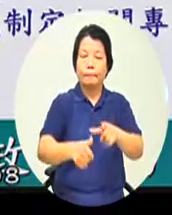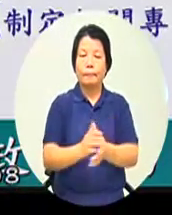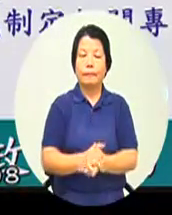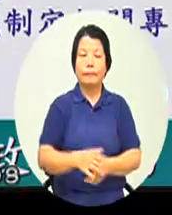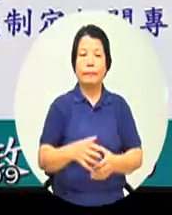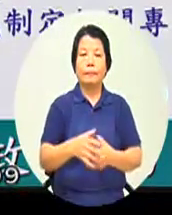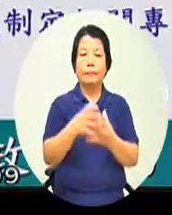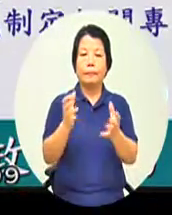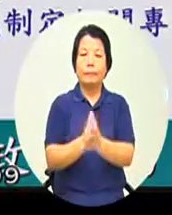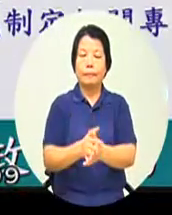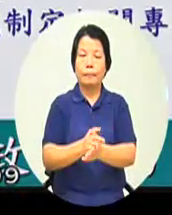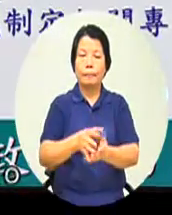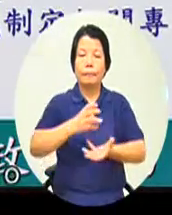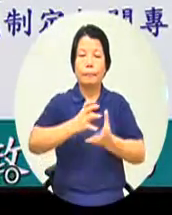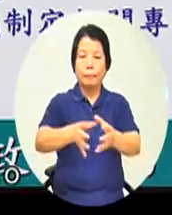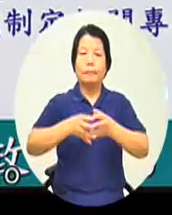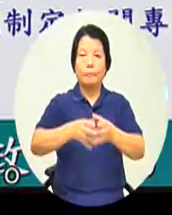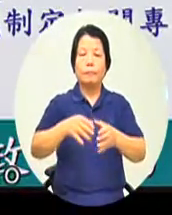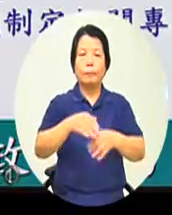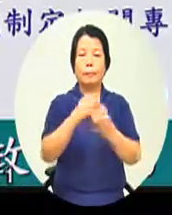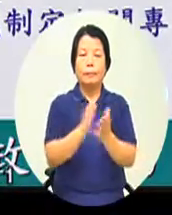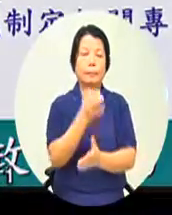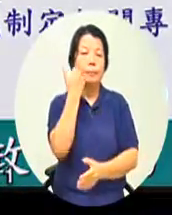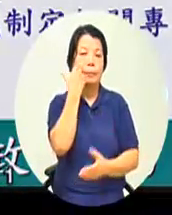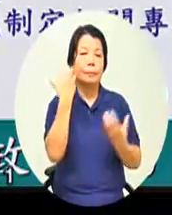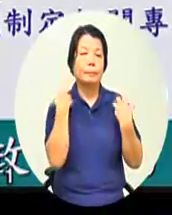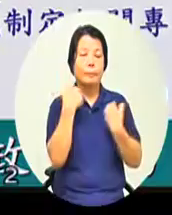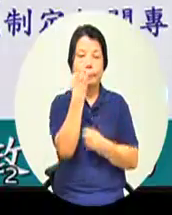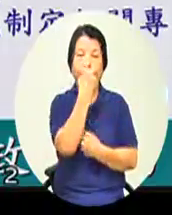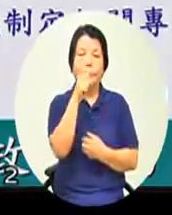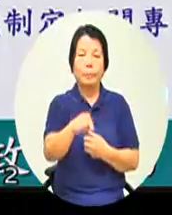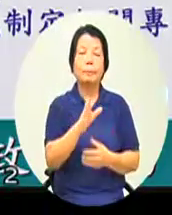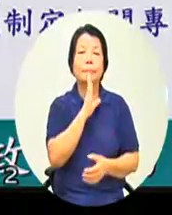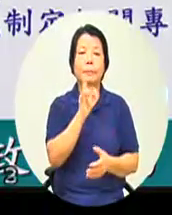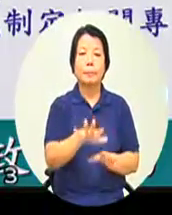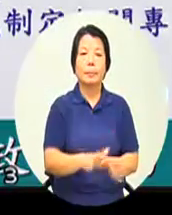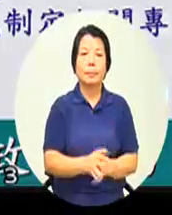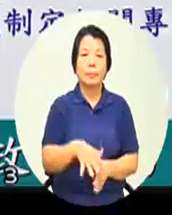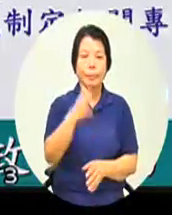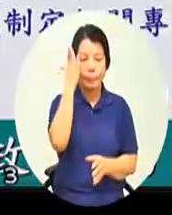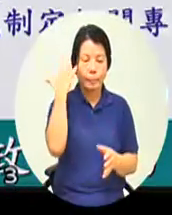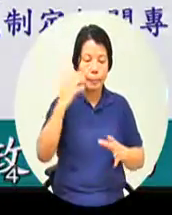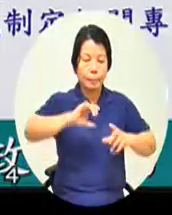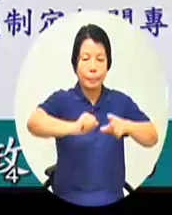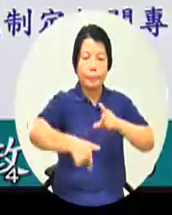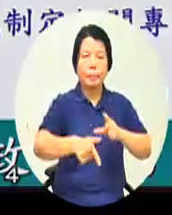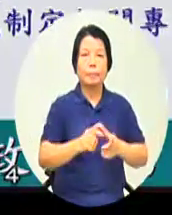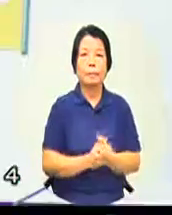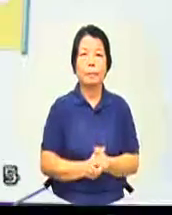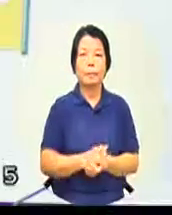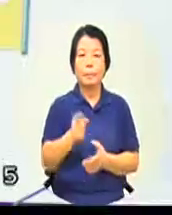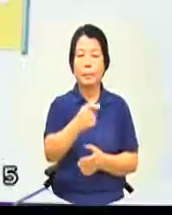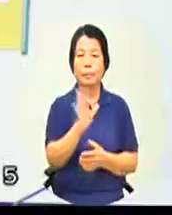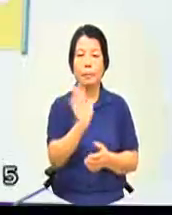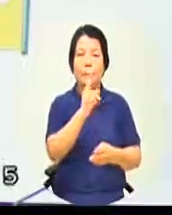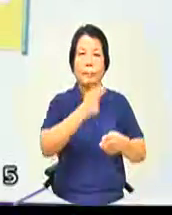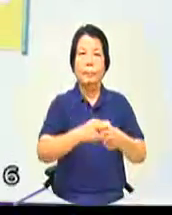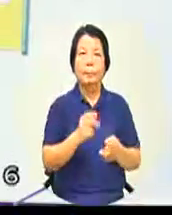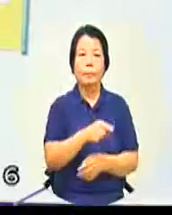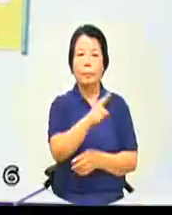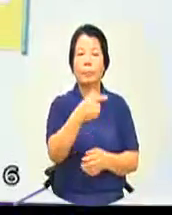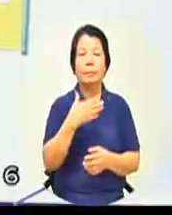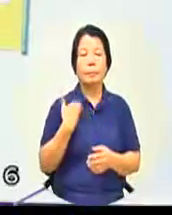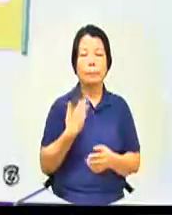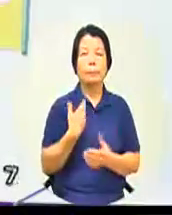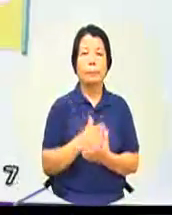进团出，所有规定是谁在管？是一个黑机关。你也不相信哦，无几个知啦。来